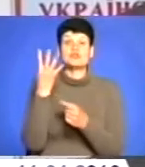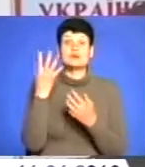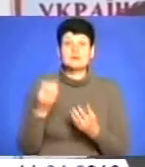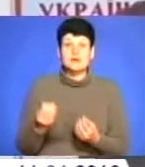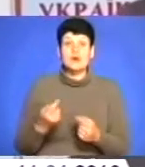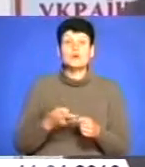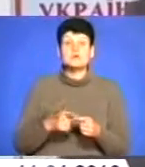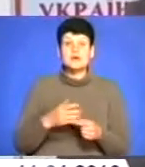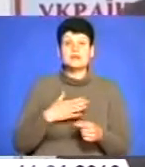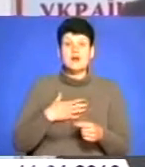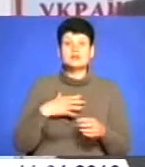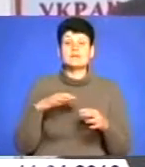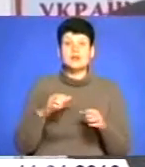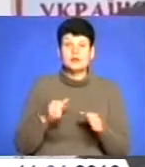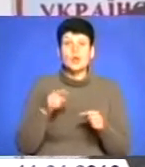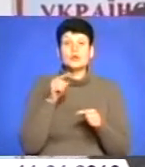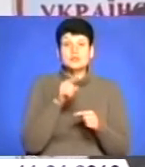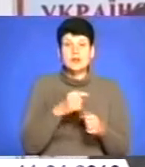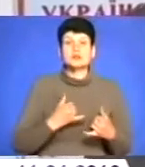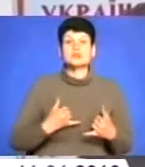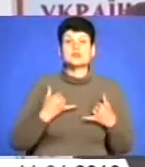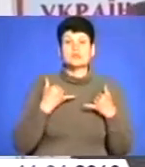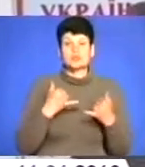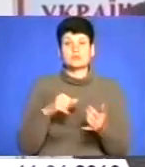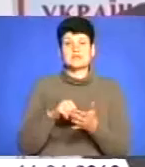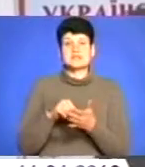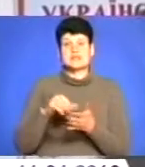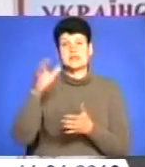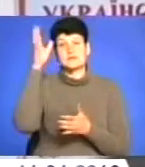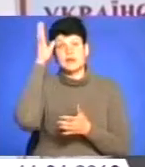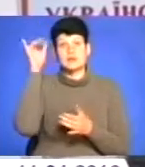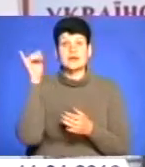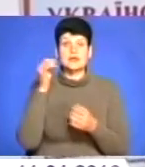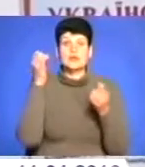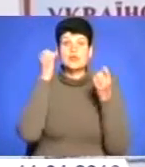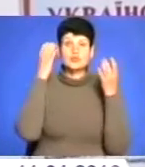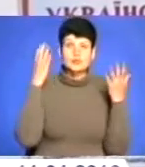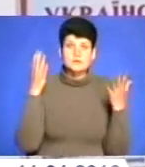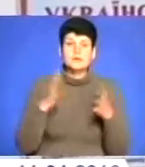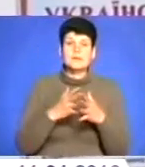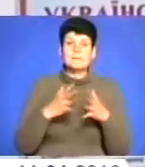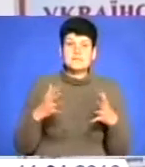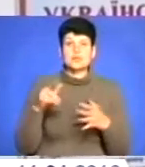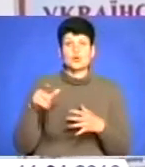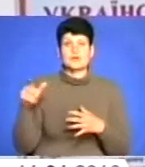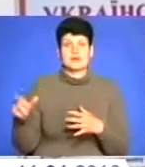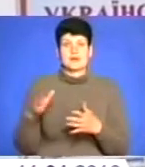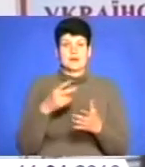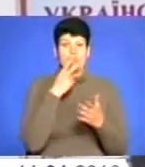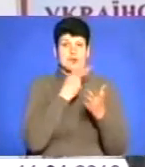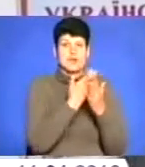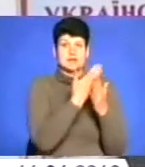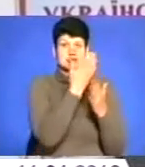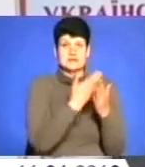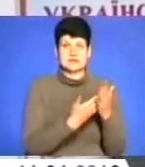наша влада, оце так нас шанують і так шанують представників науки і культури. Бо більшість тих людей, які я тут показав,